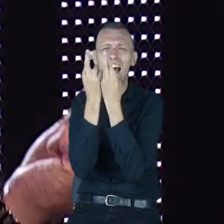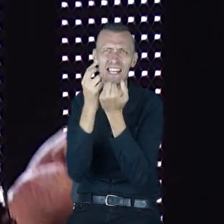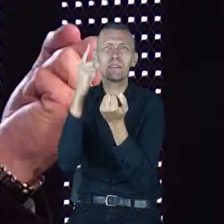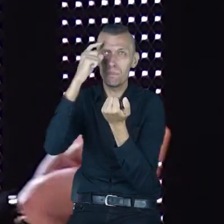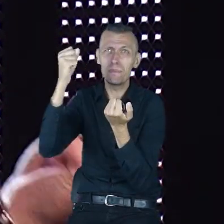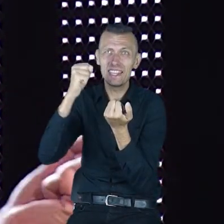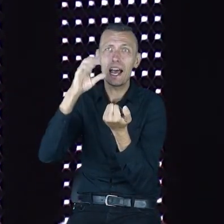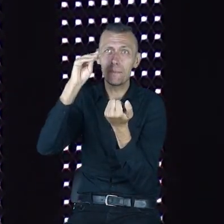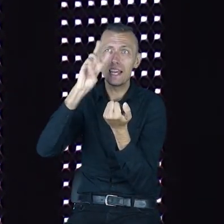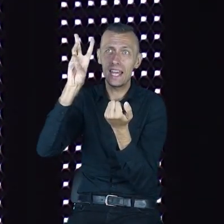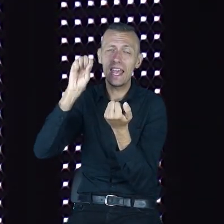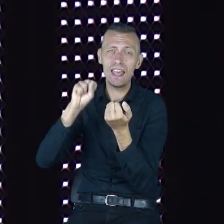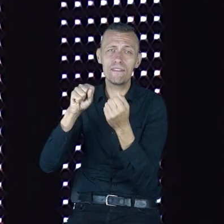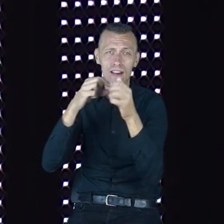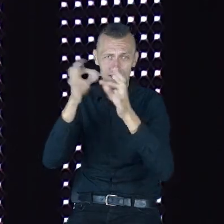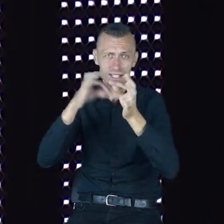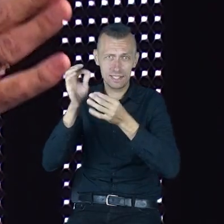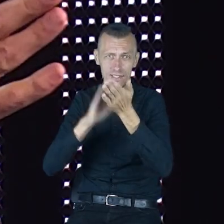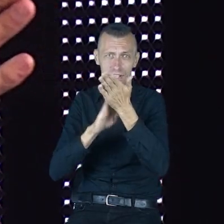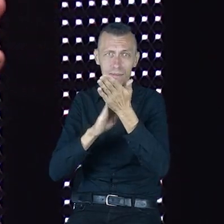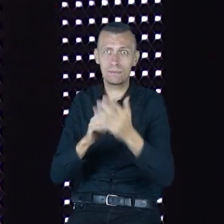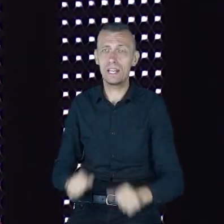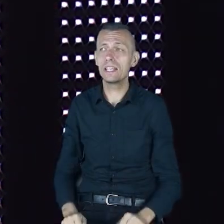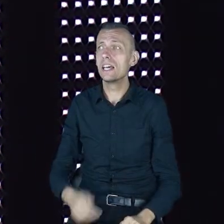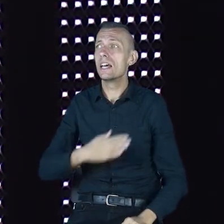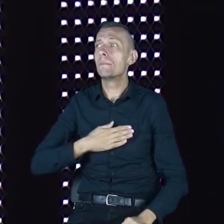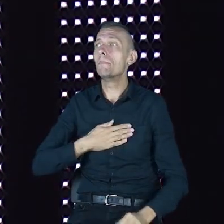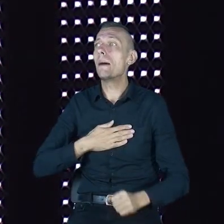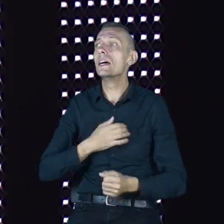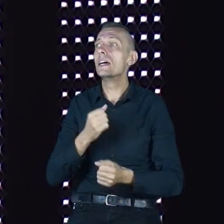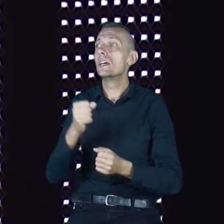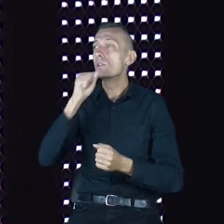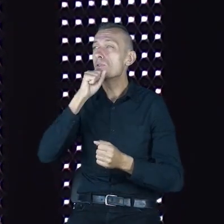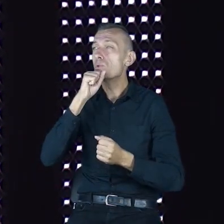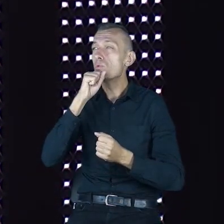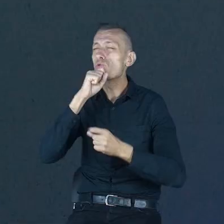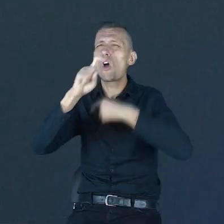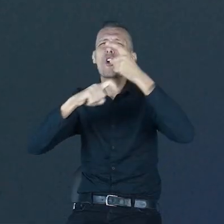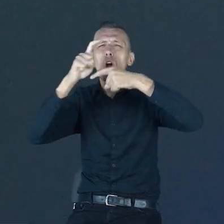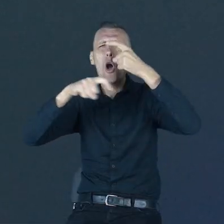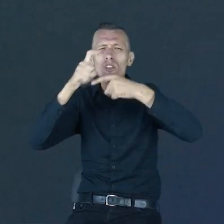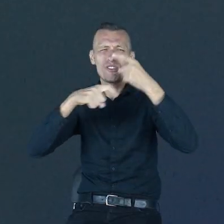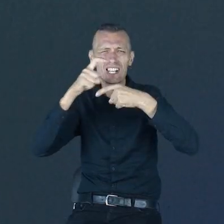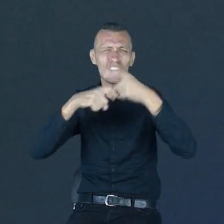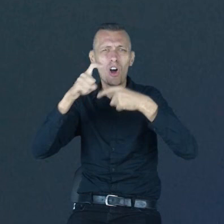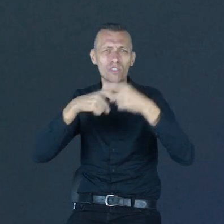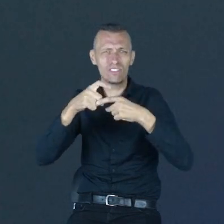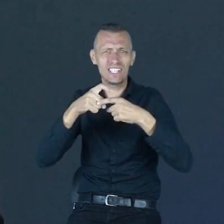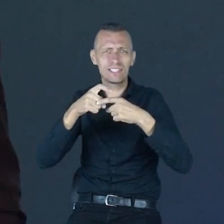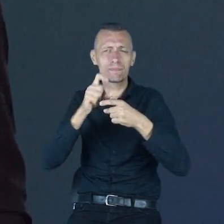przepełniony czymś okropnym, co nazywa się konfliktem. Świat od upadku w ogrodzie Eden jest pełen